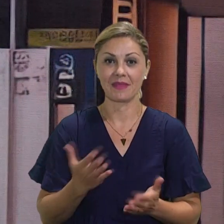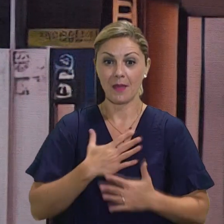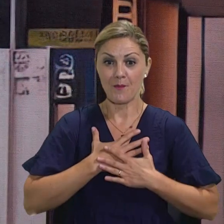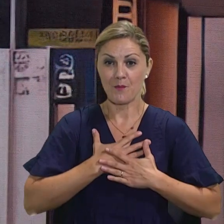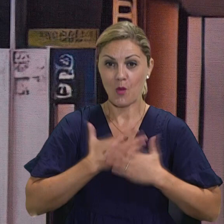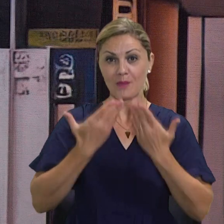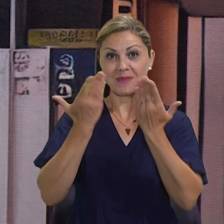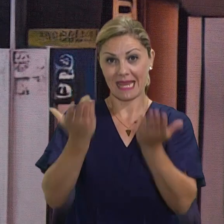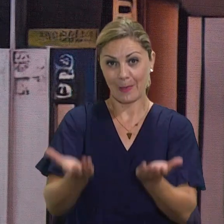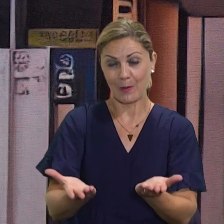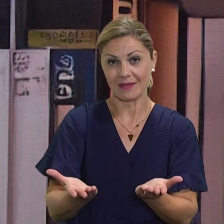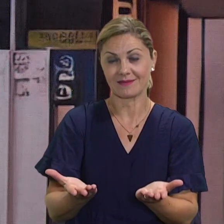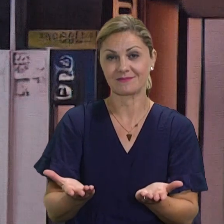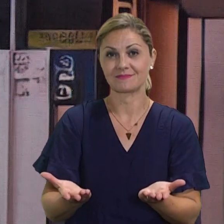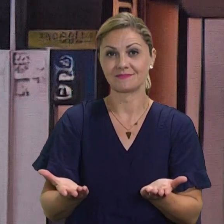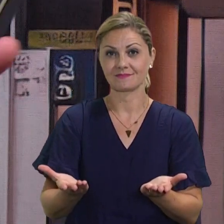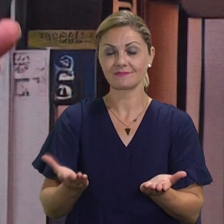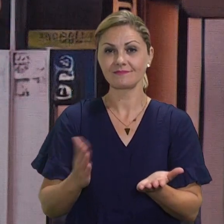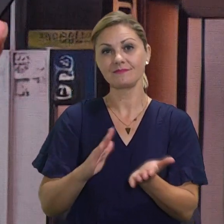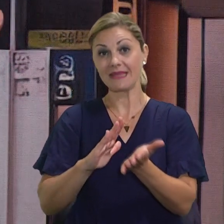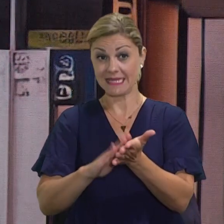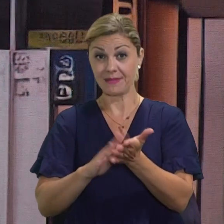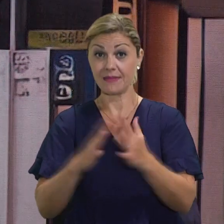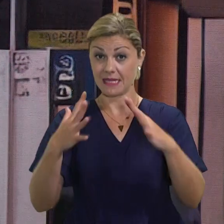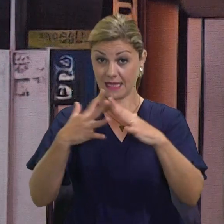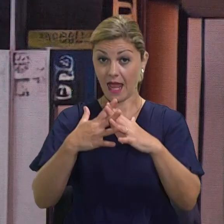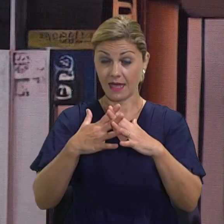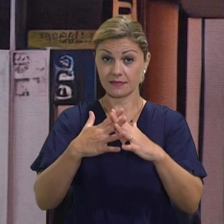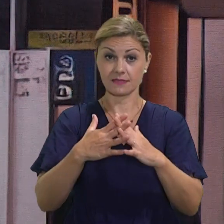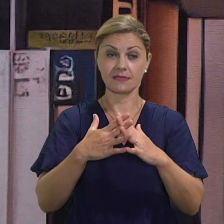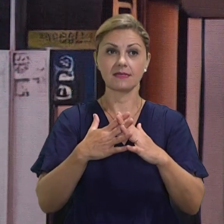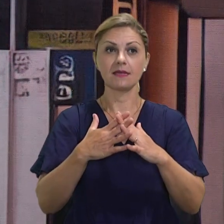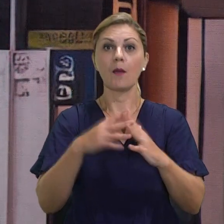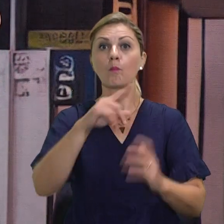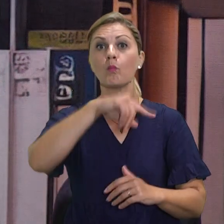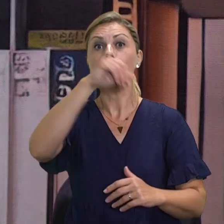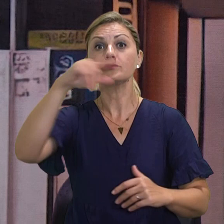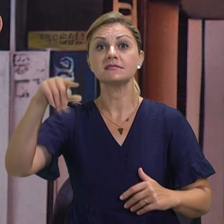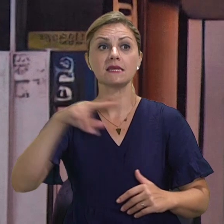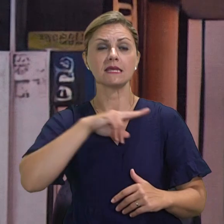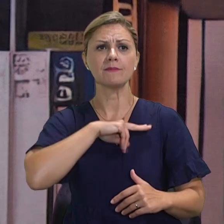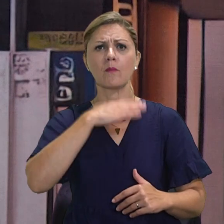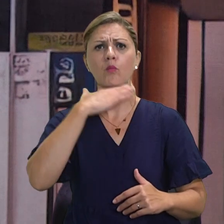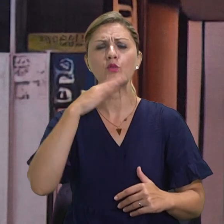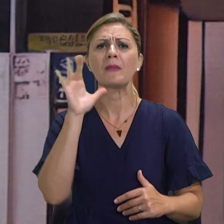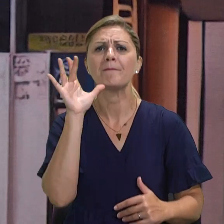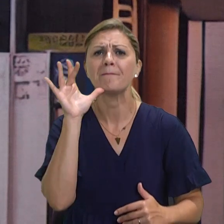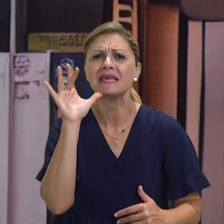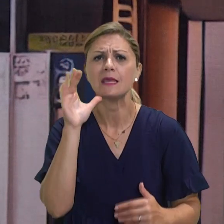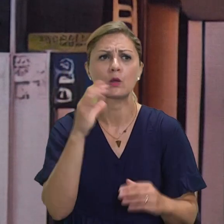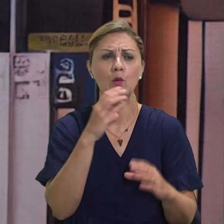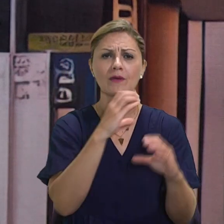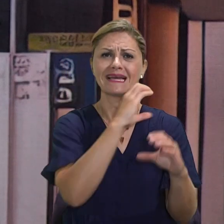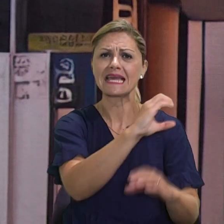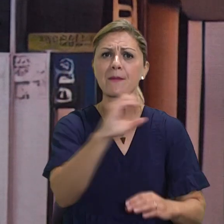kako je napravio. I sad je moj prijedlog je, jeli, da pošto grad Split, muzej grada Splita ima masu